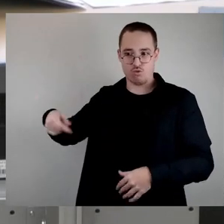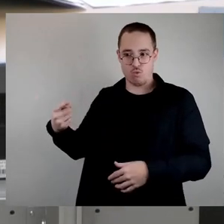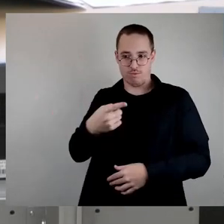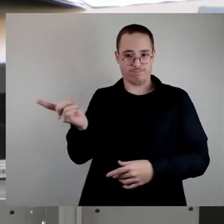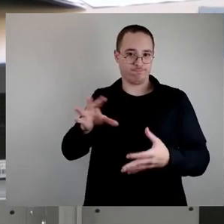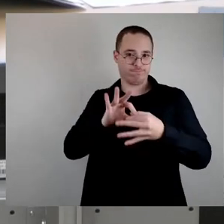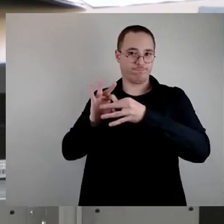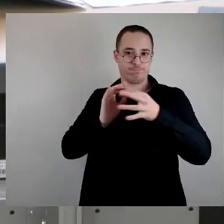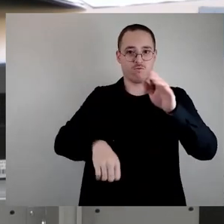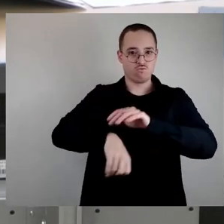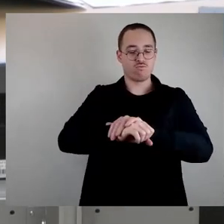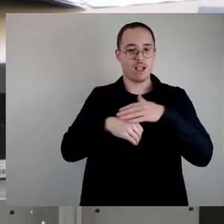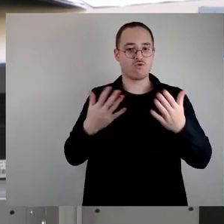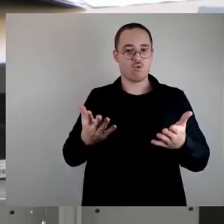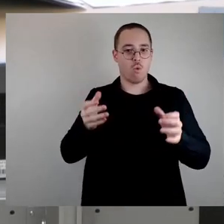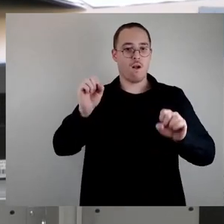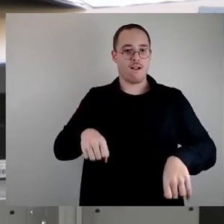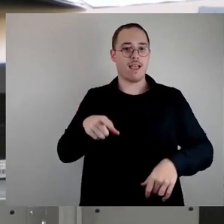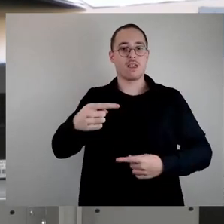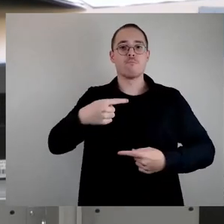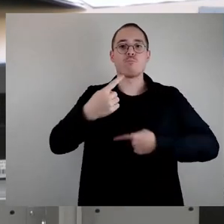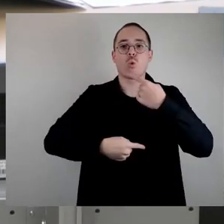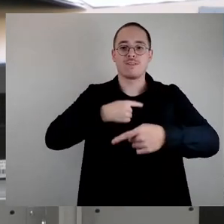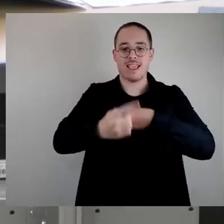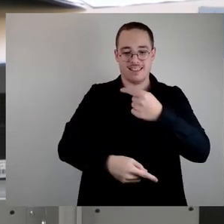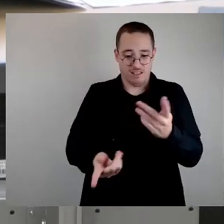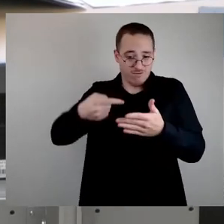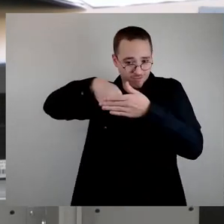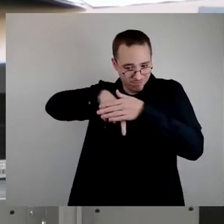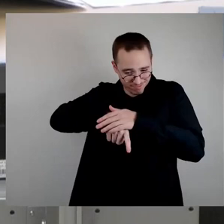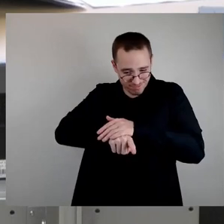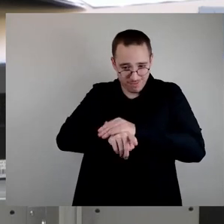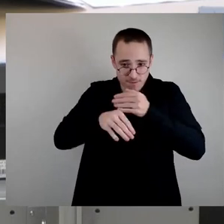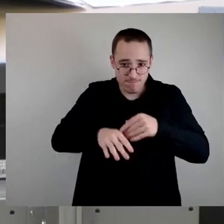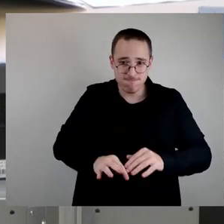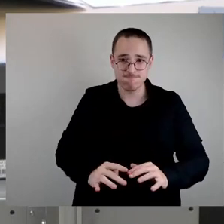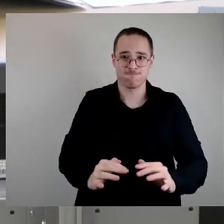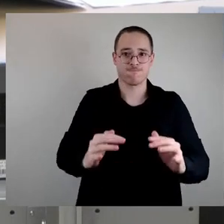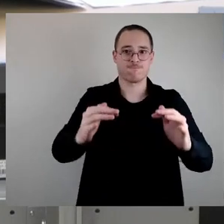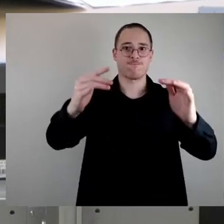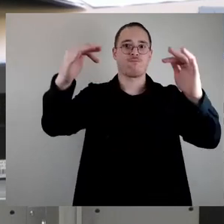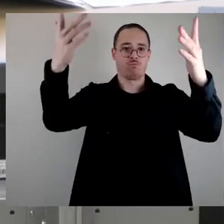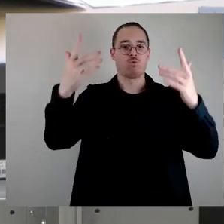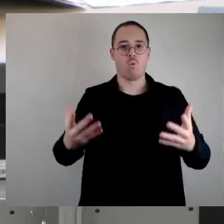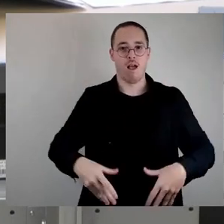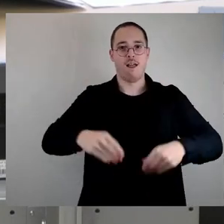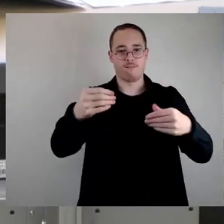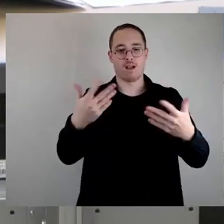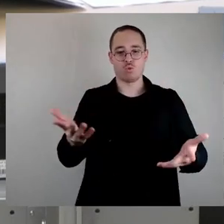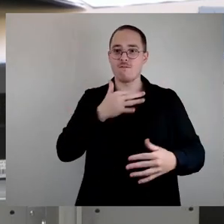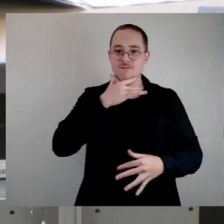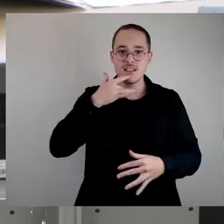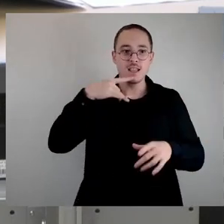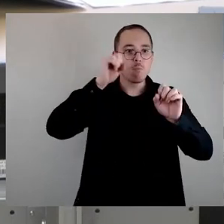motivierten Prozess der Fußballakteure gemeinsam zu starten und die vielen Potenziale zu heben. Mit den großen und mit den kleinen